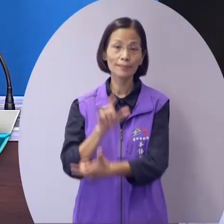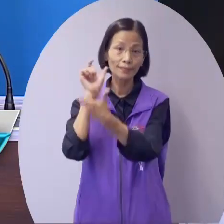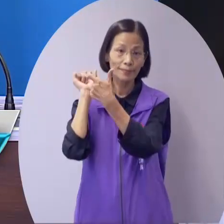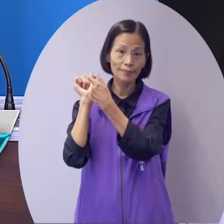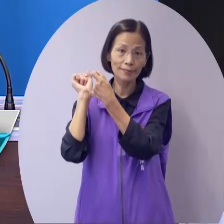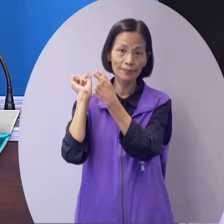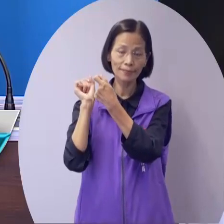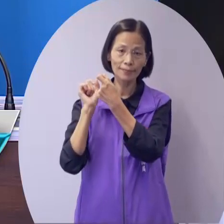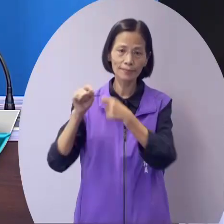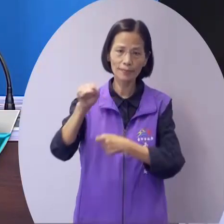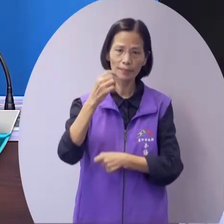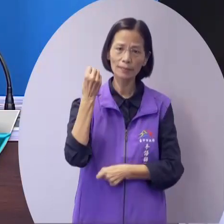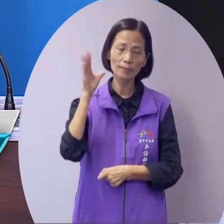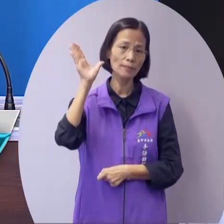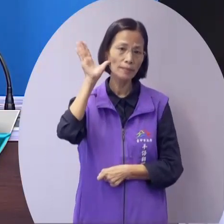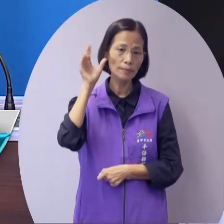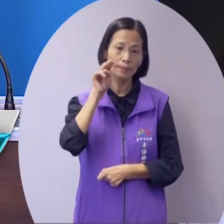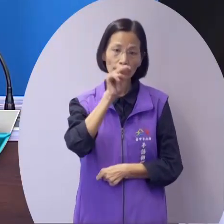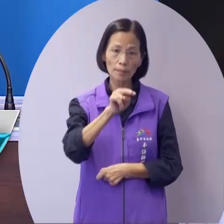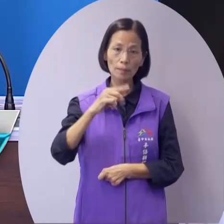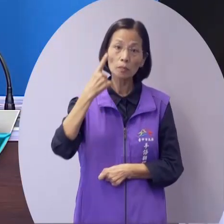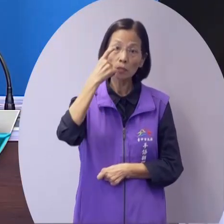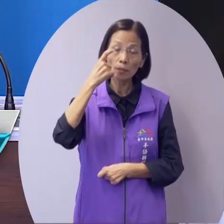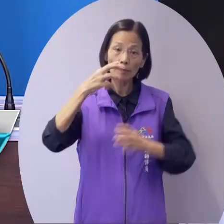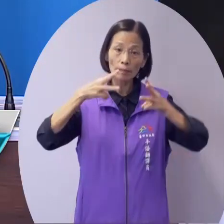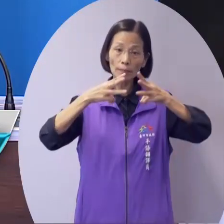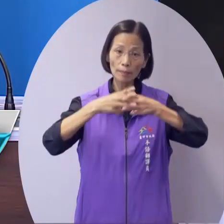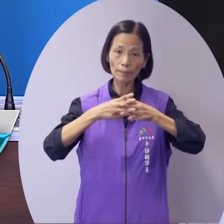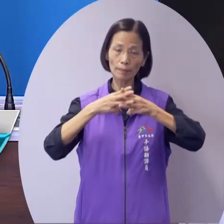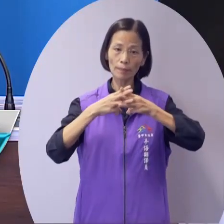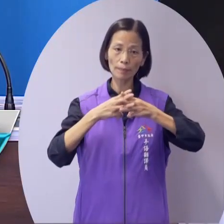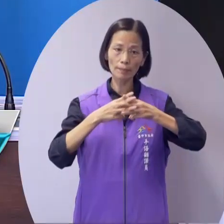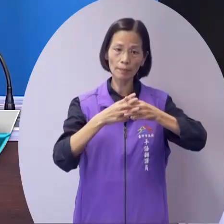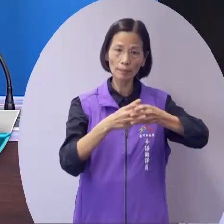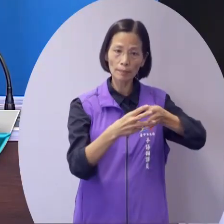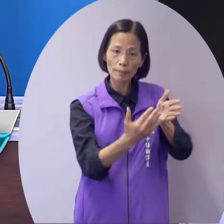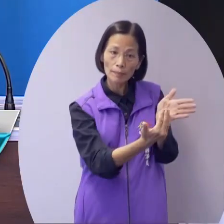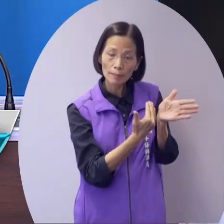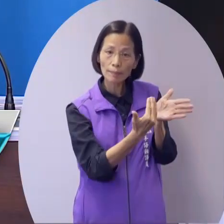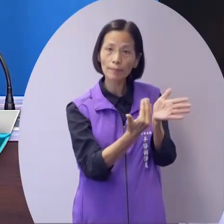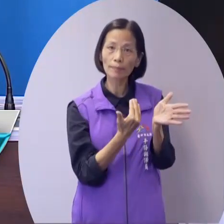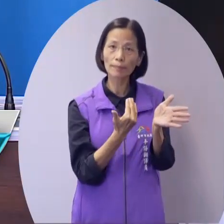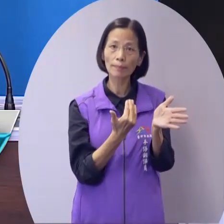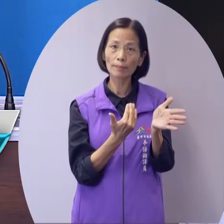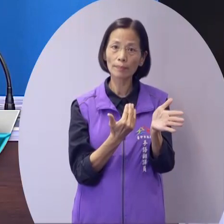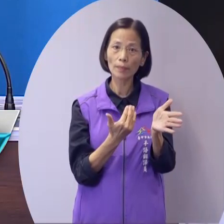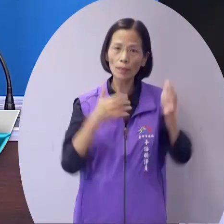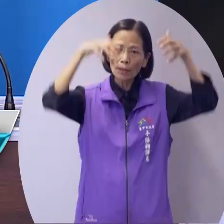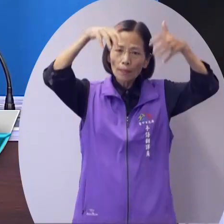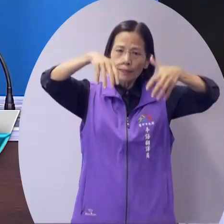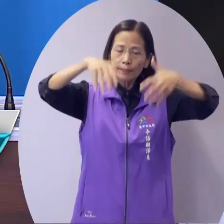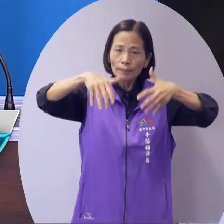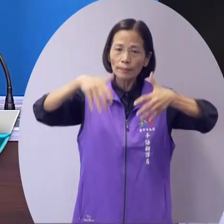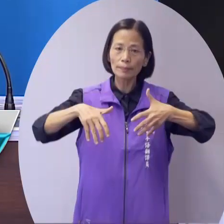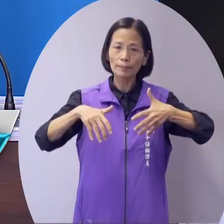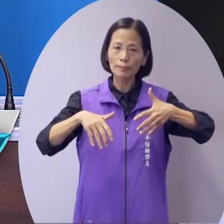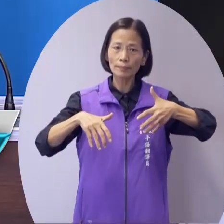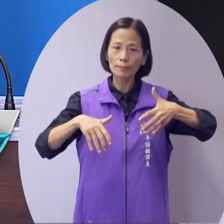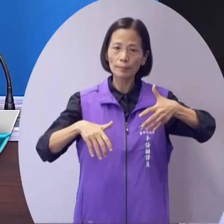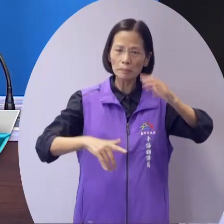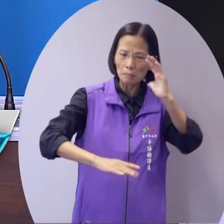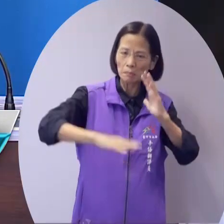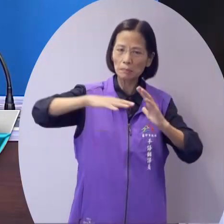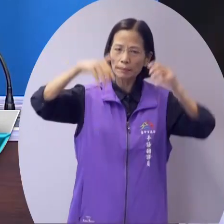天我们大家从新闻上大家可以看到，欧洲地区、欧洲的西部地区哈，那因为暴雨而引起水